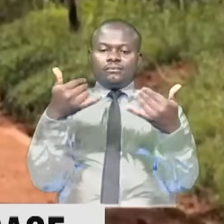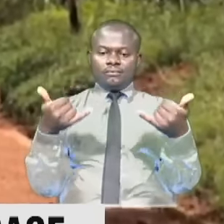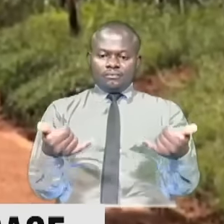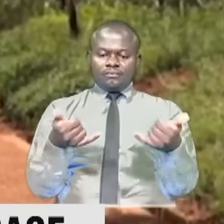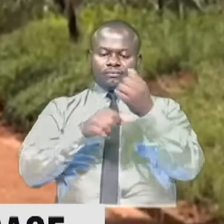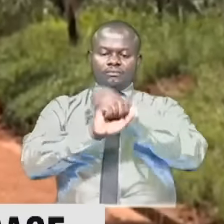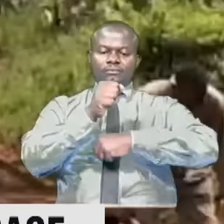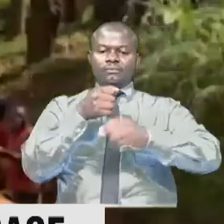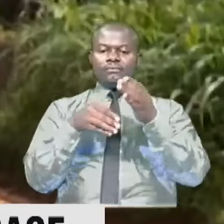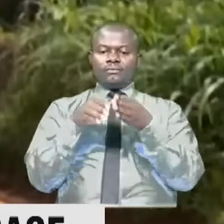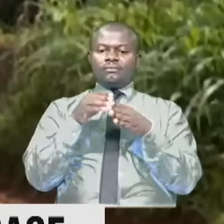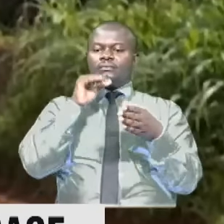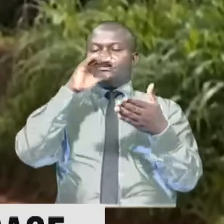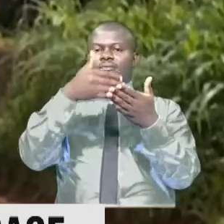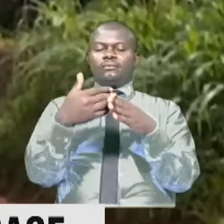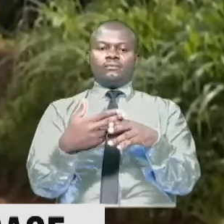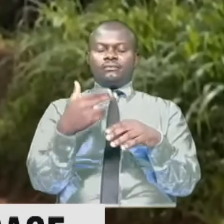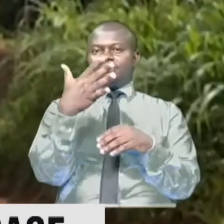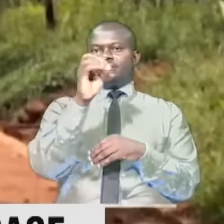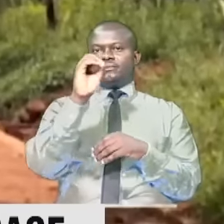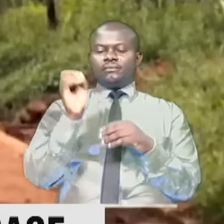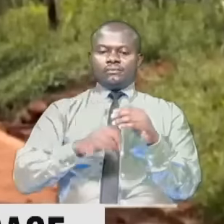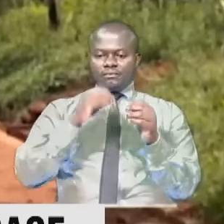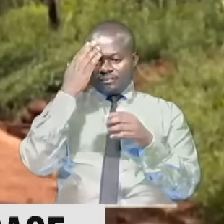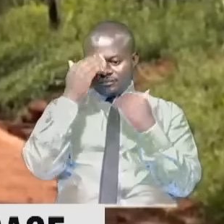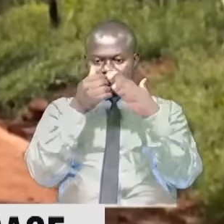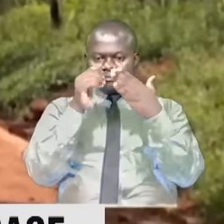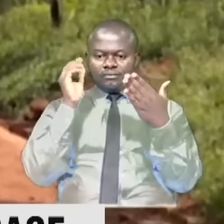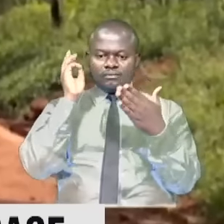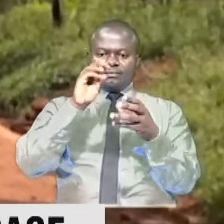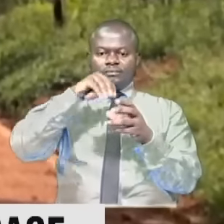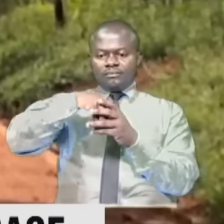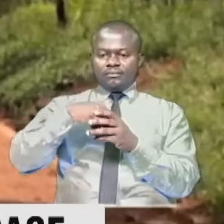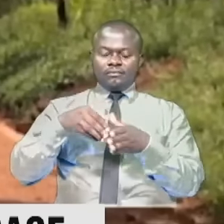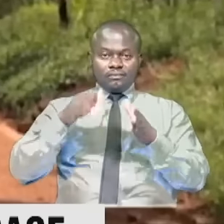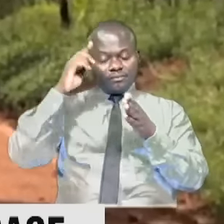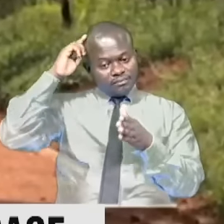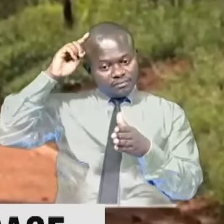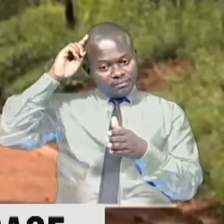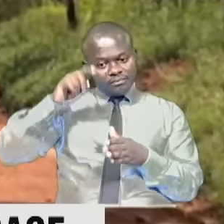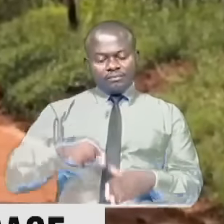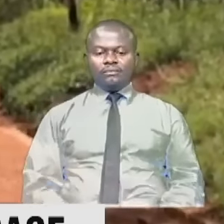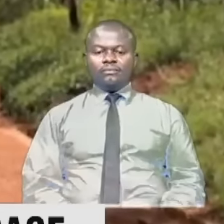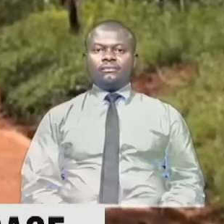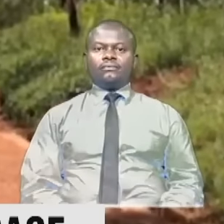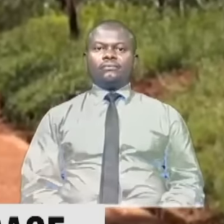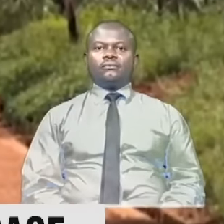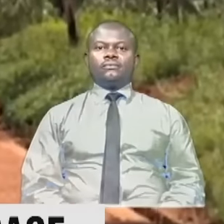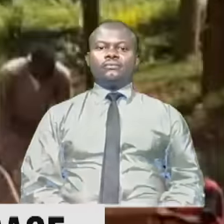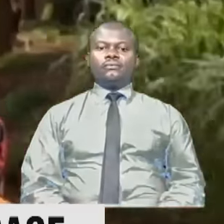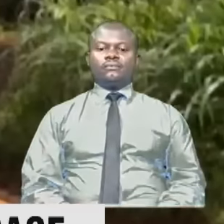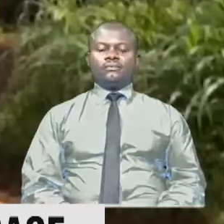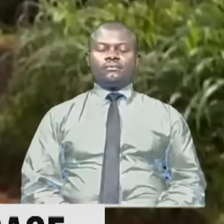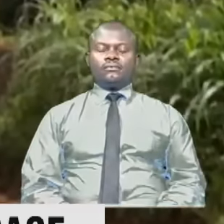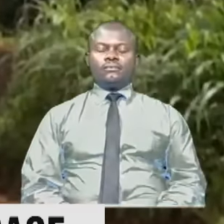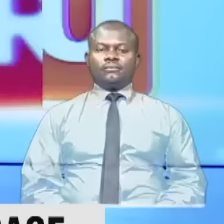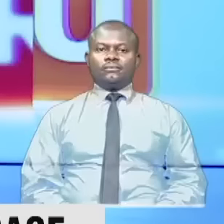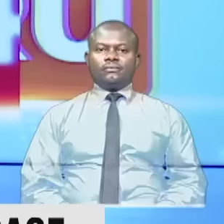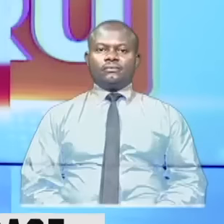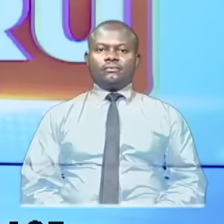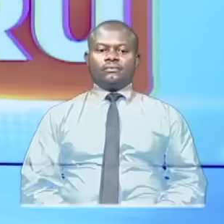yo kubaka ntiragera no kuri 50% kubera ko bazashyiramo na kaburimbo. Juventine Muragije Maria mu karere ka